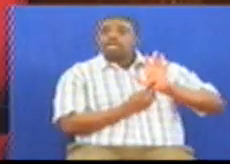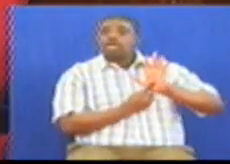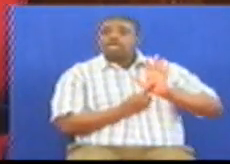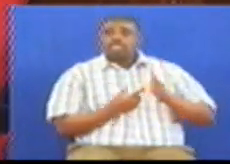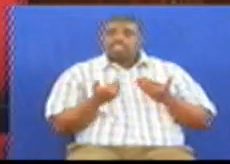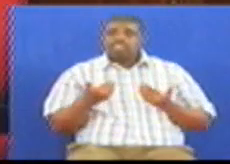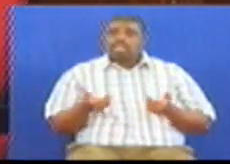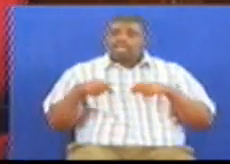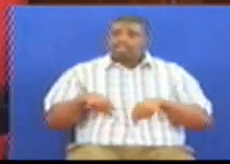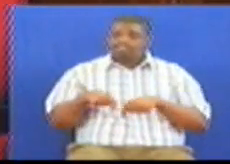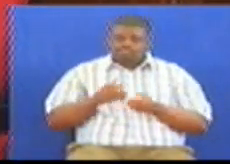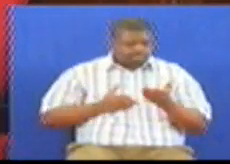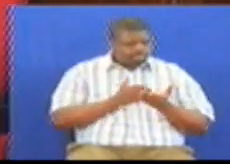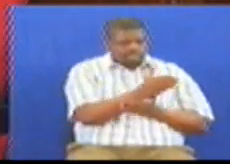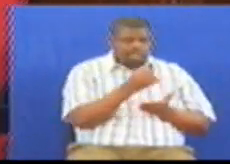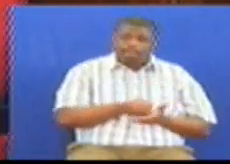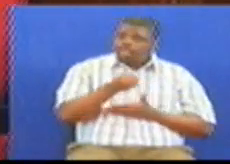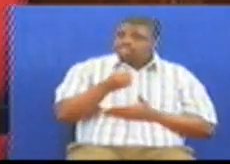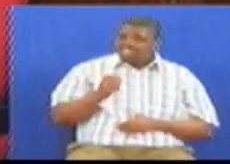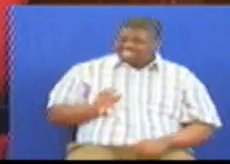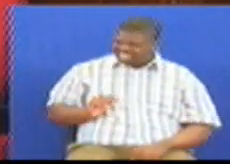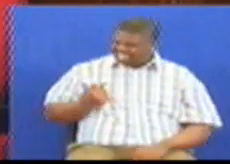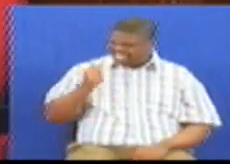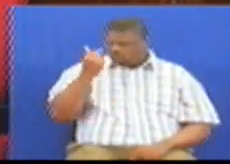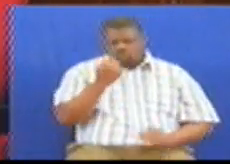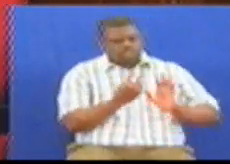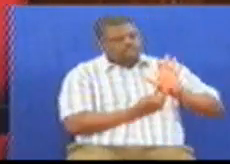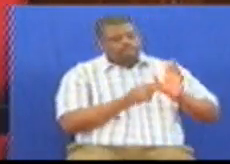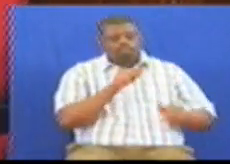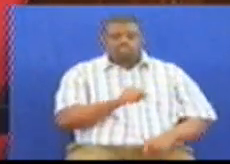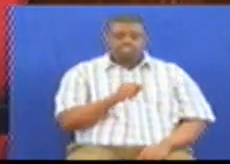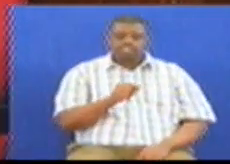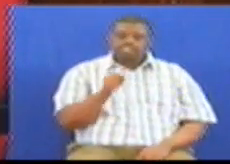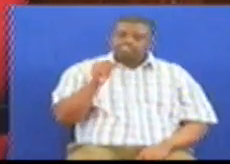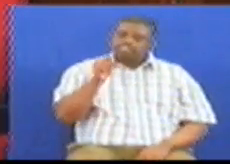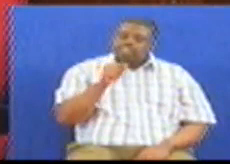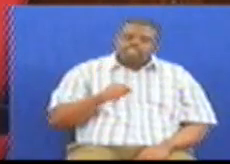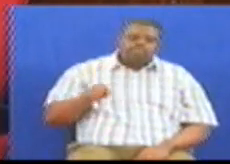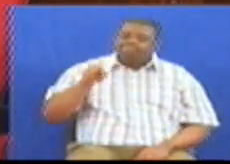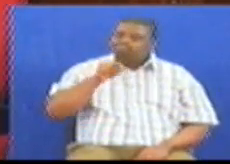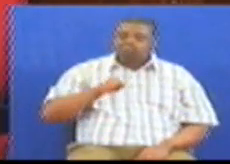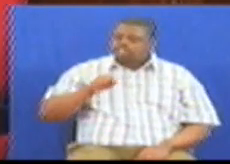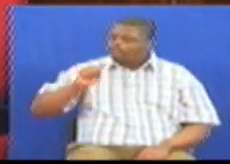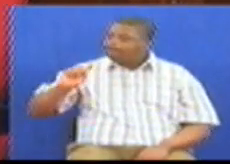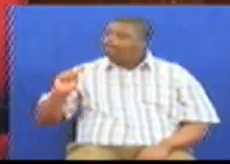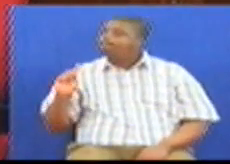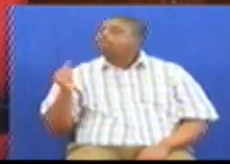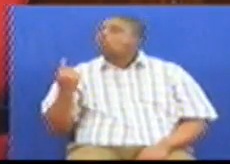sasa tunapitisha bajeti ya trilioni 7.01. Mheshimiwa Jafu, nakupongeza sana ndugu